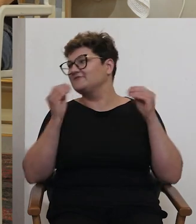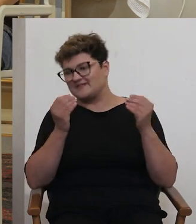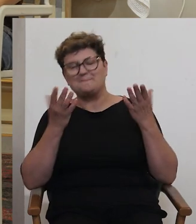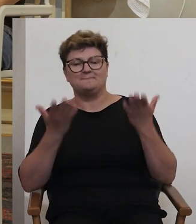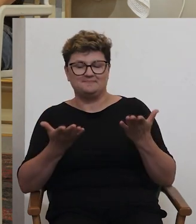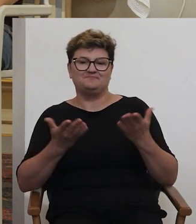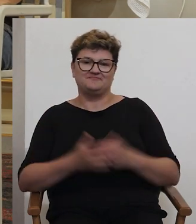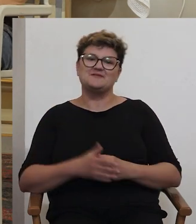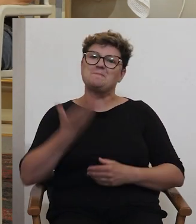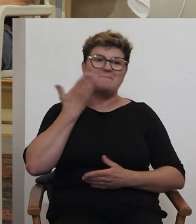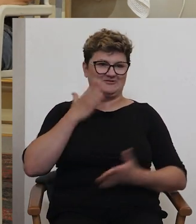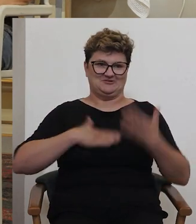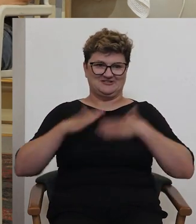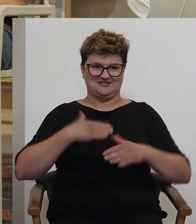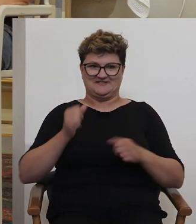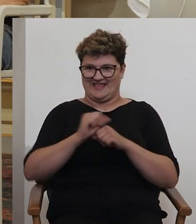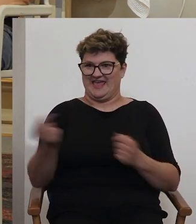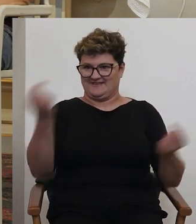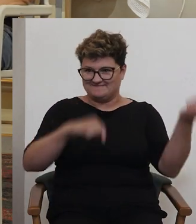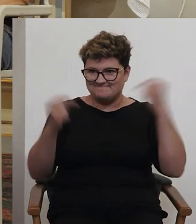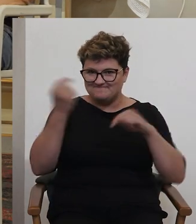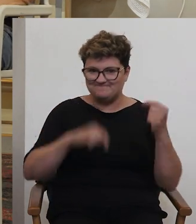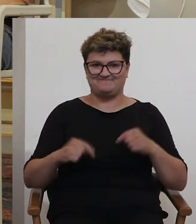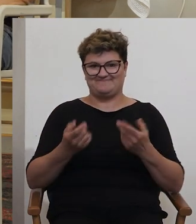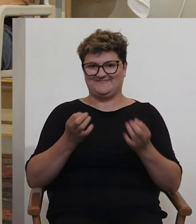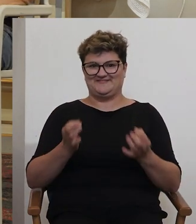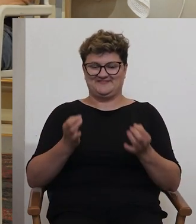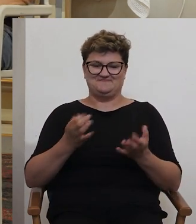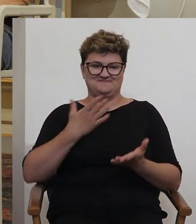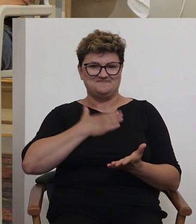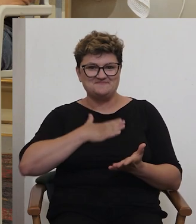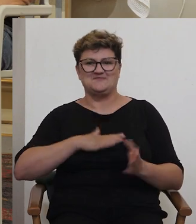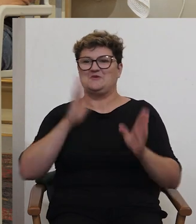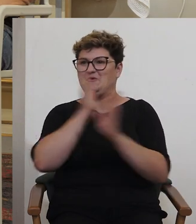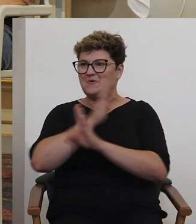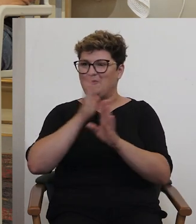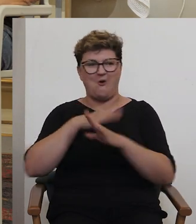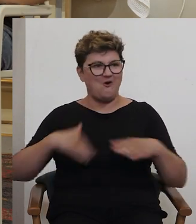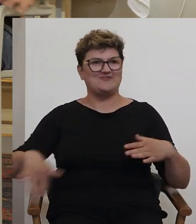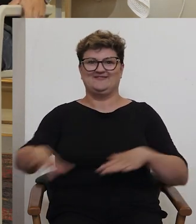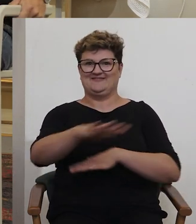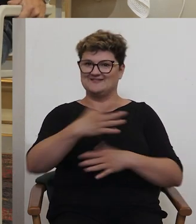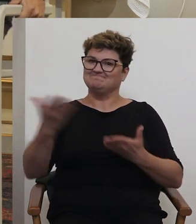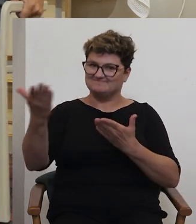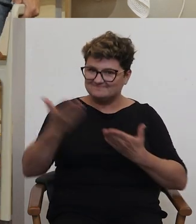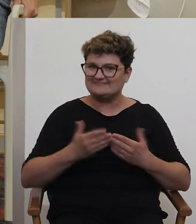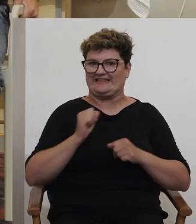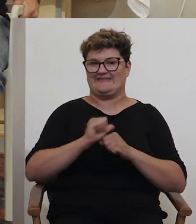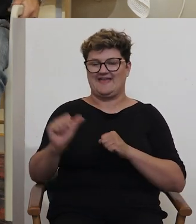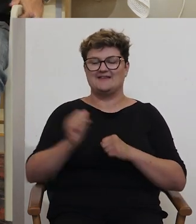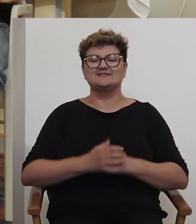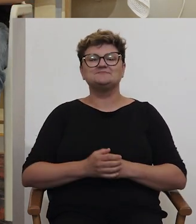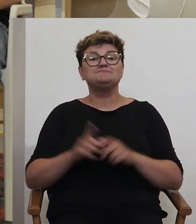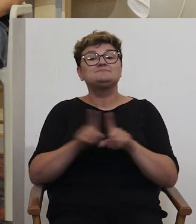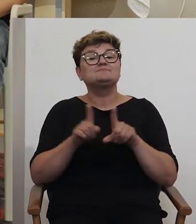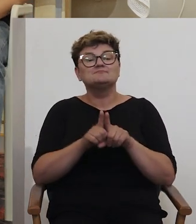Tytułem wstępu to bardzo się cieszymy, że są Państwo z nami w tym miłym, chłodnym wnętrzu i gościnnym. Również